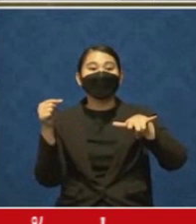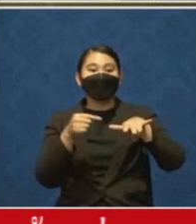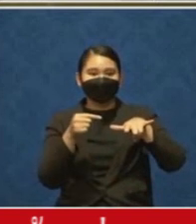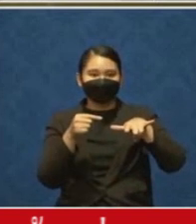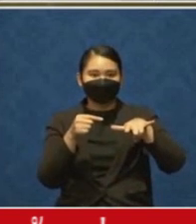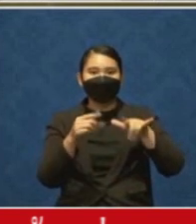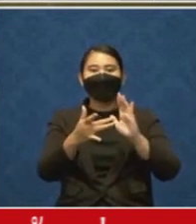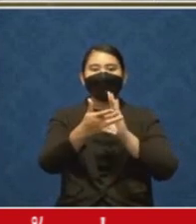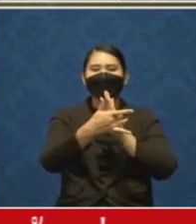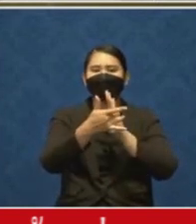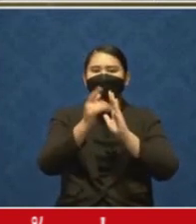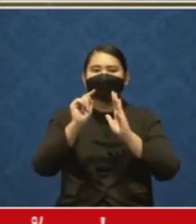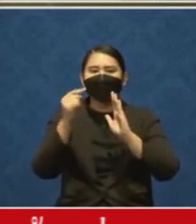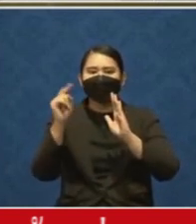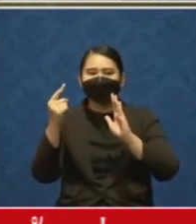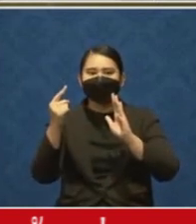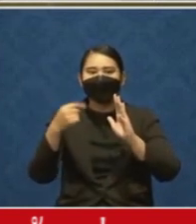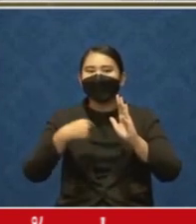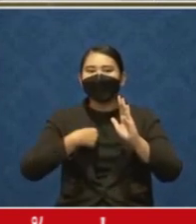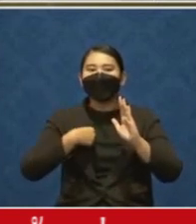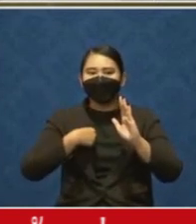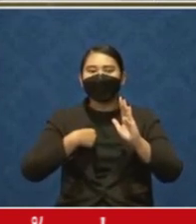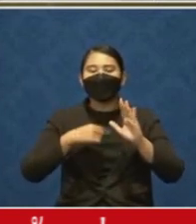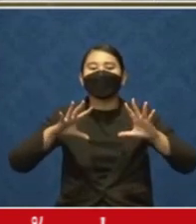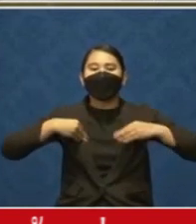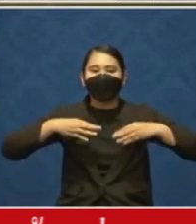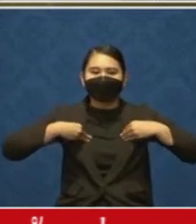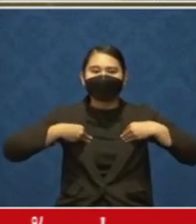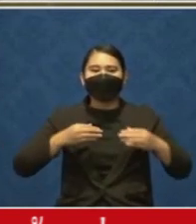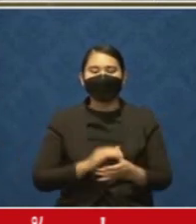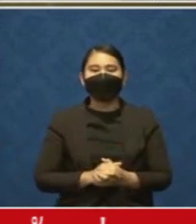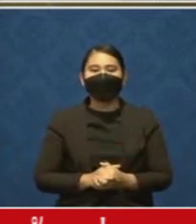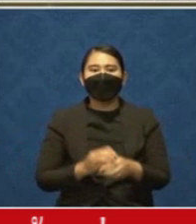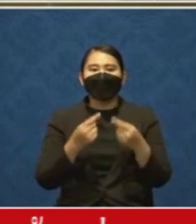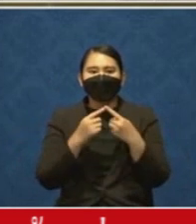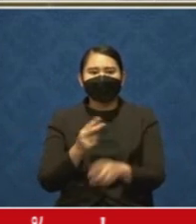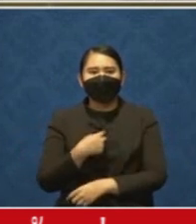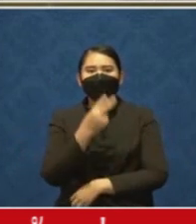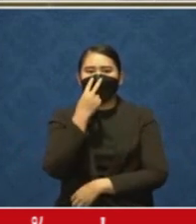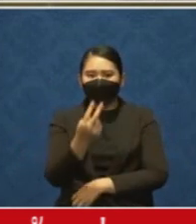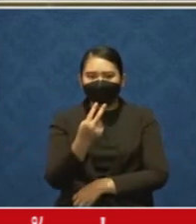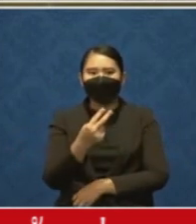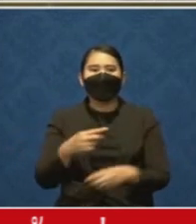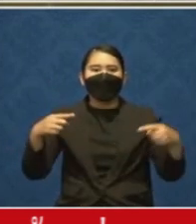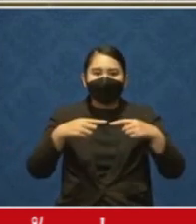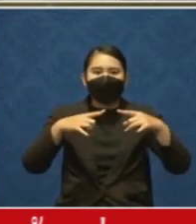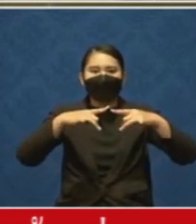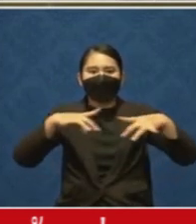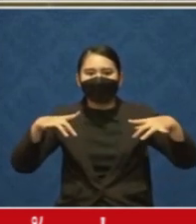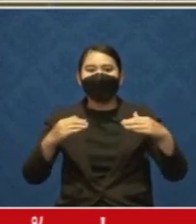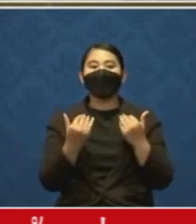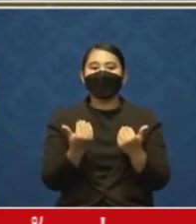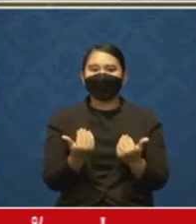เรื่องเทคโนโลยีใหม่ล่าสุดเนี่ยผมไม่เถียงเลยครับแต่ว่ามันเหมาะสมไหมล่ะครับท่านประธานกับภา